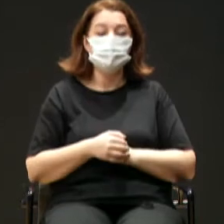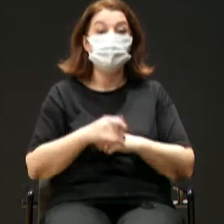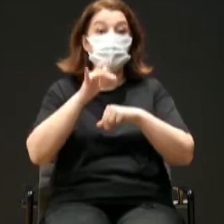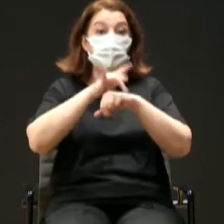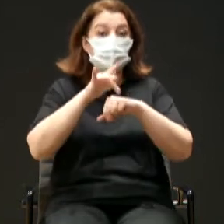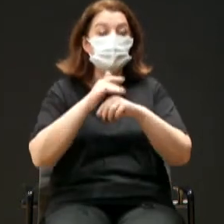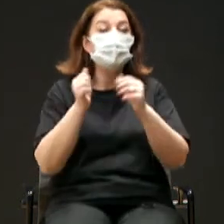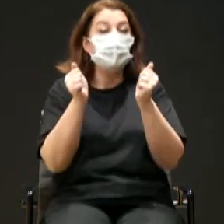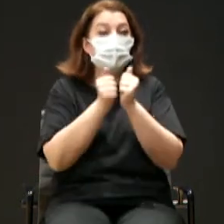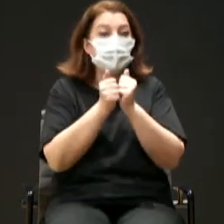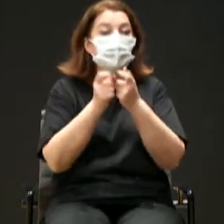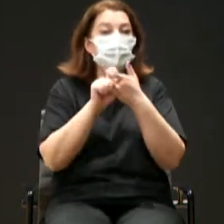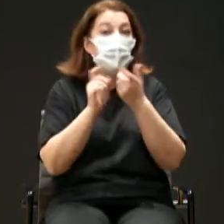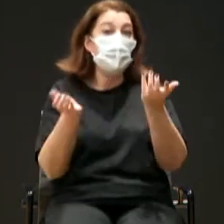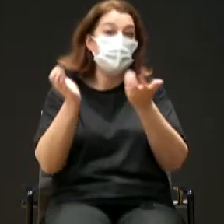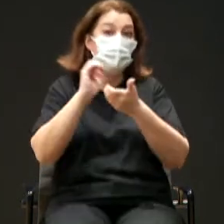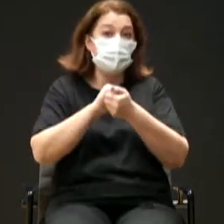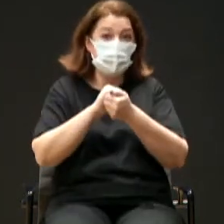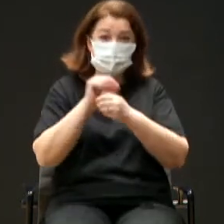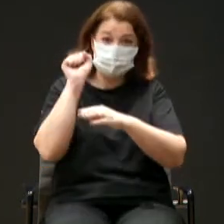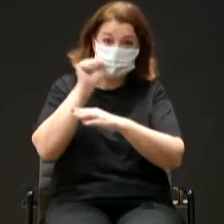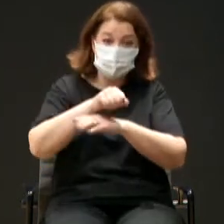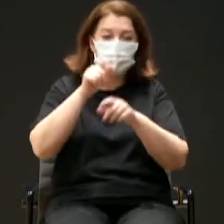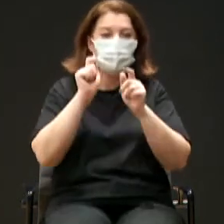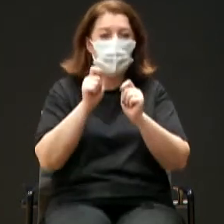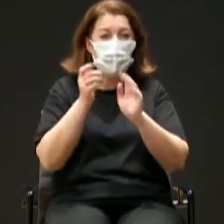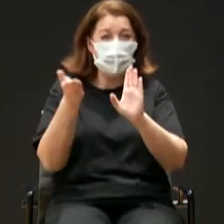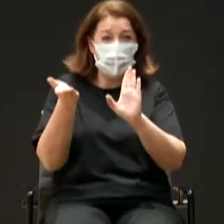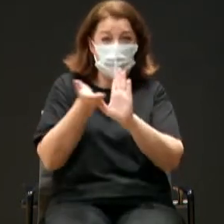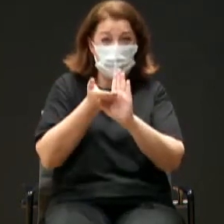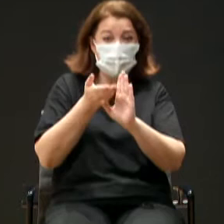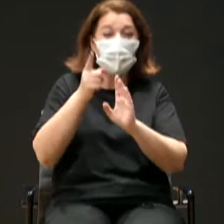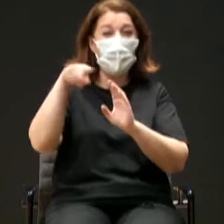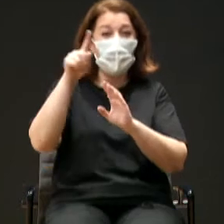Ülkemizin birlik ve beraberliğine kasteden darbe heveslileri ve